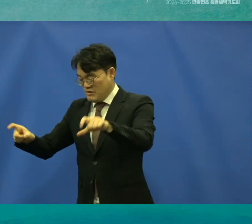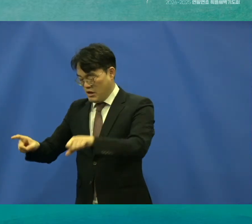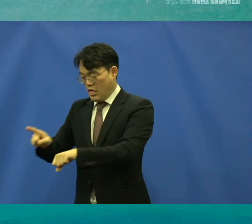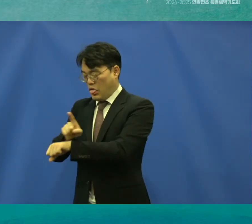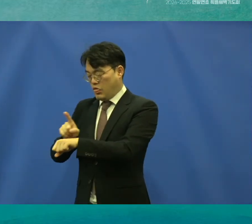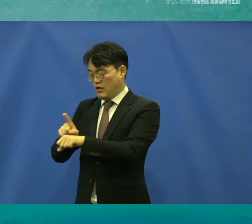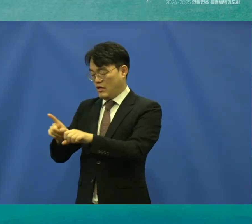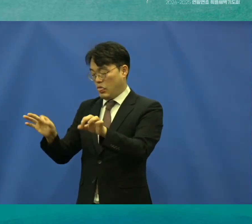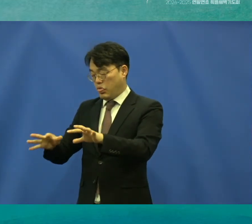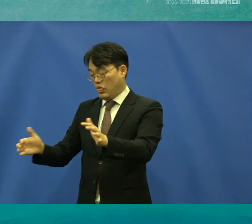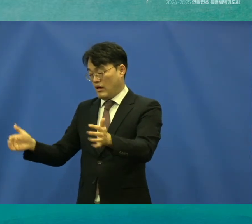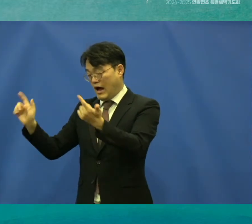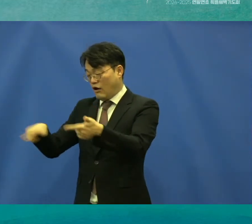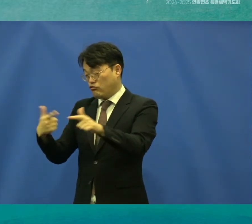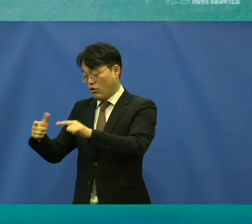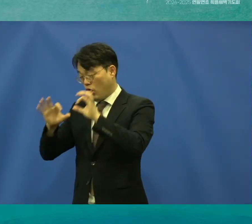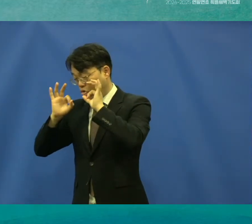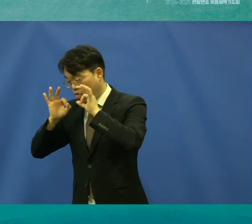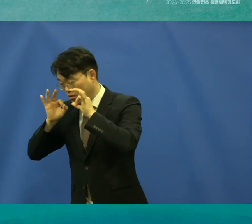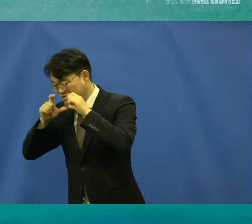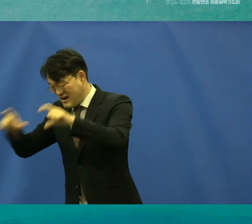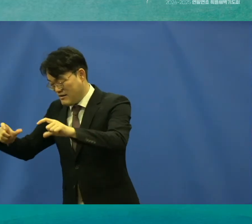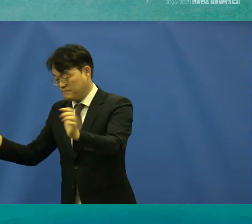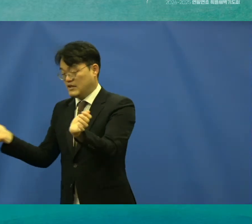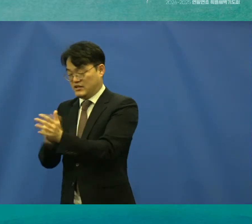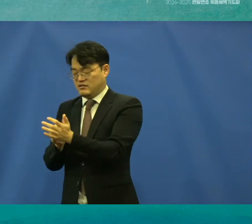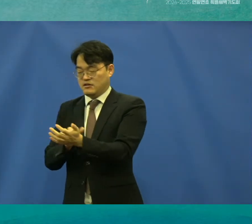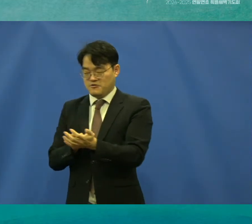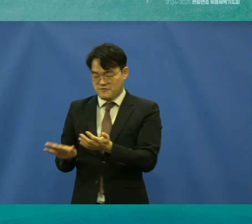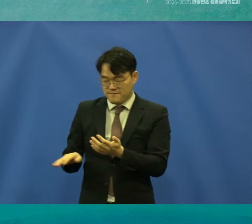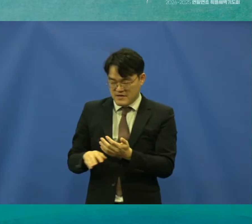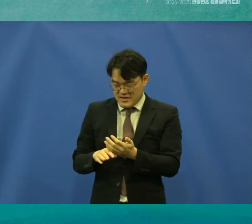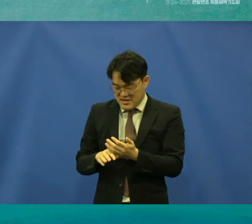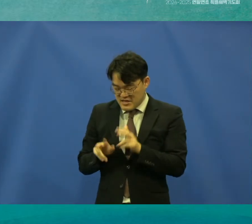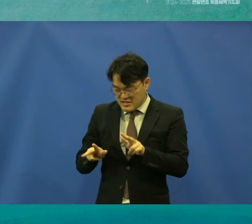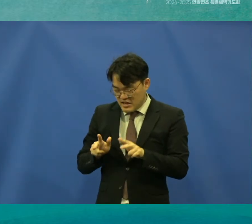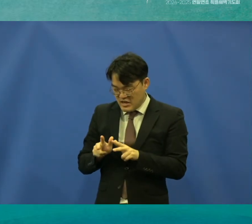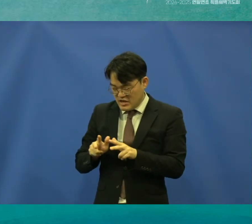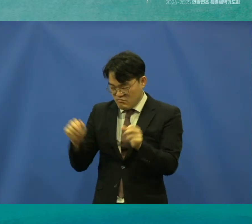요나의 기대와는 달리 니느웨에 대부흥이 일어납니다.